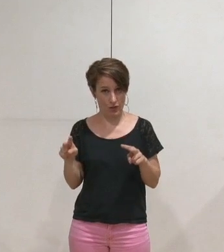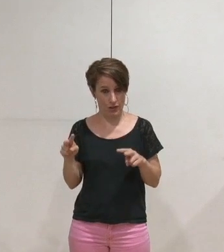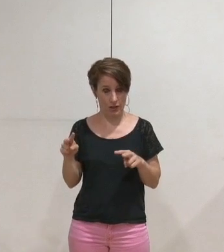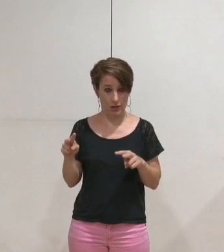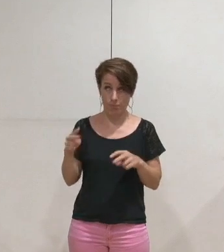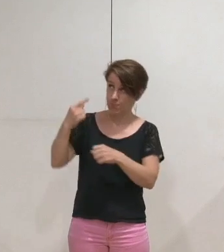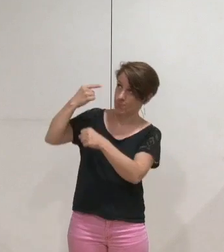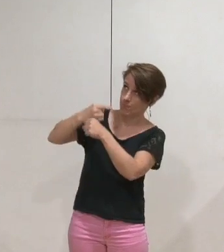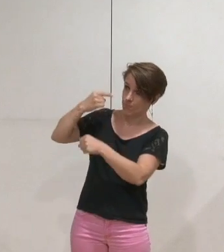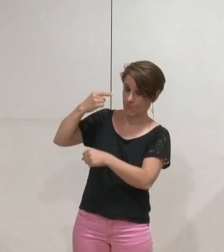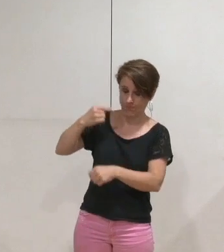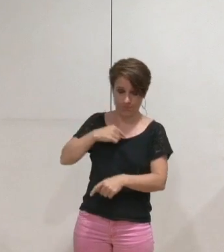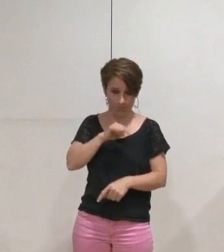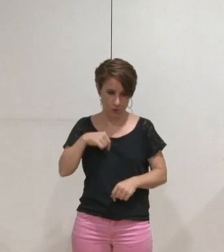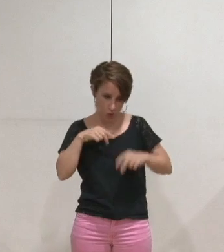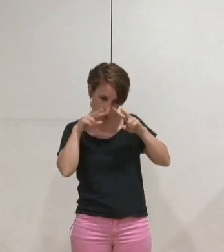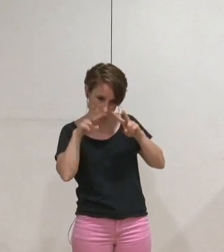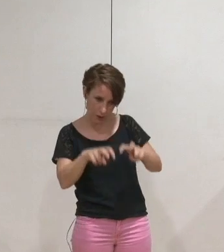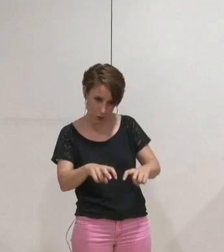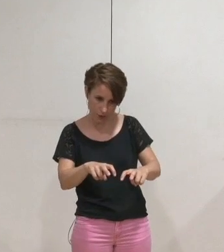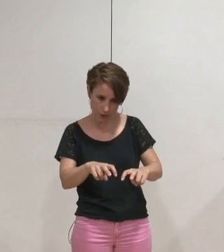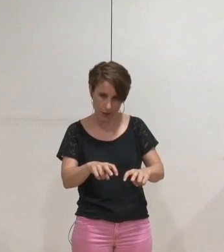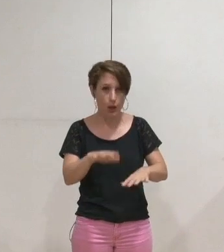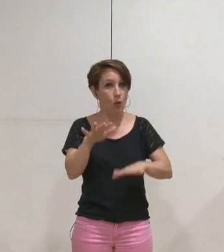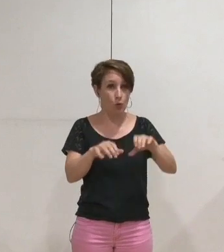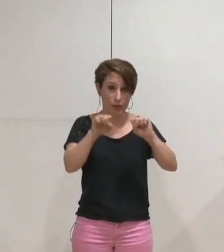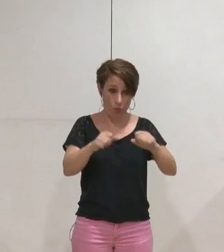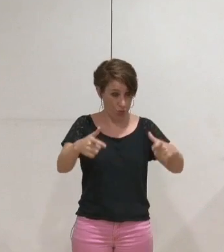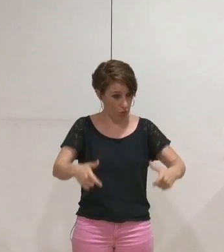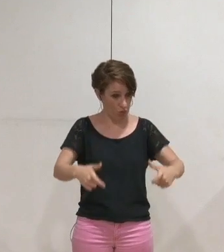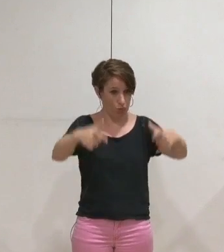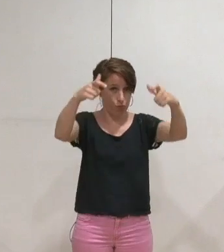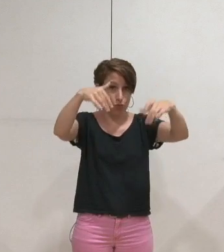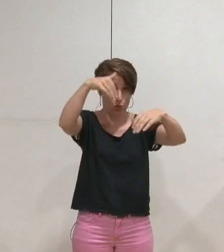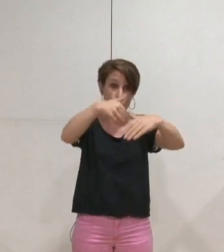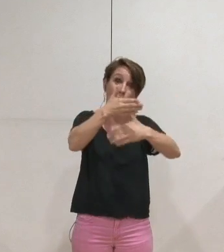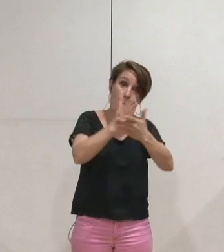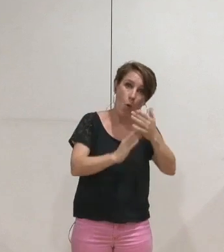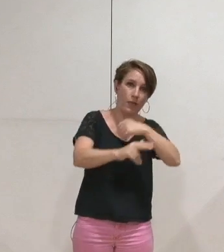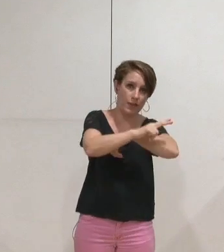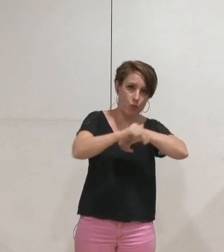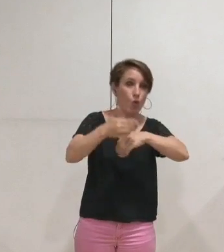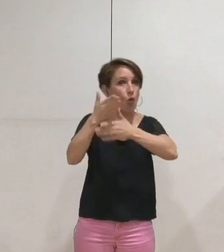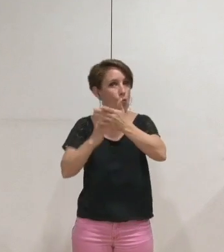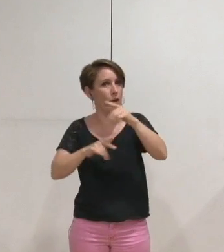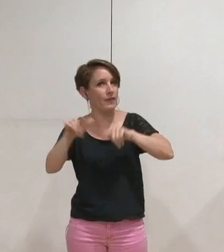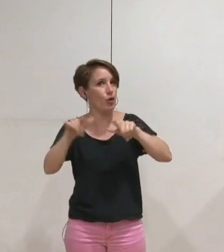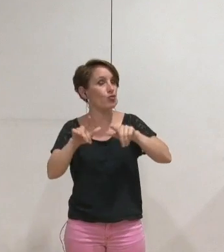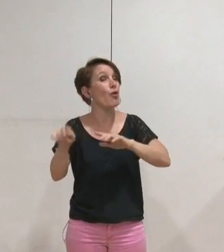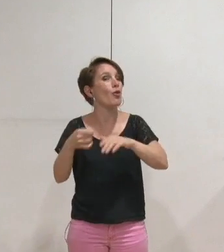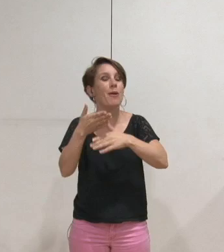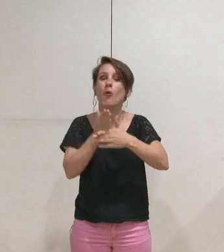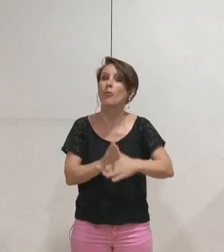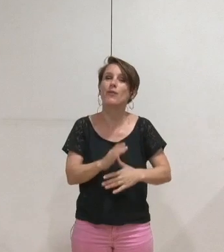nombre d'Ilos la possibilité de mixer du logement avec du bureau alors que c'était prévu pour y faire que du